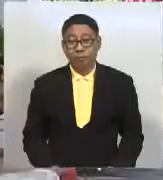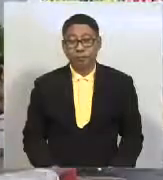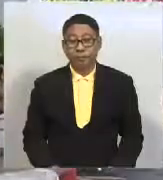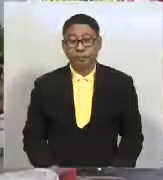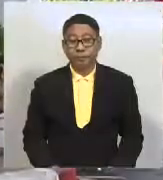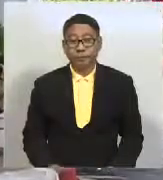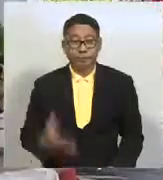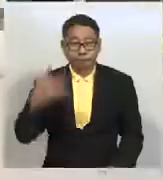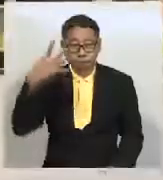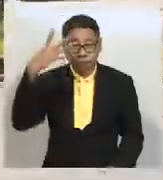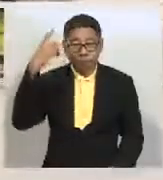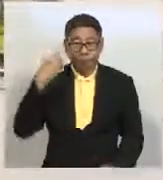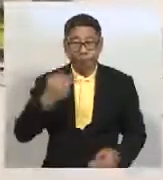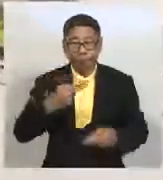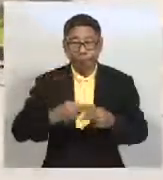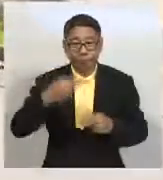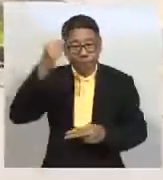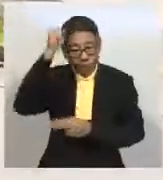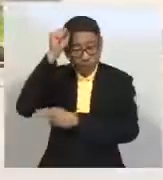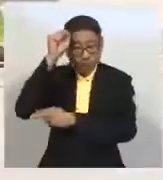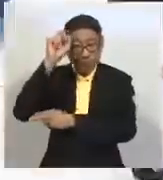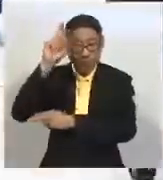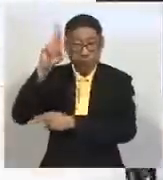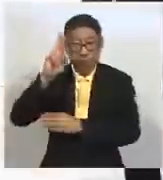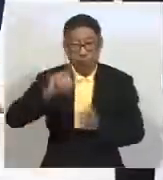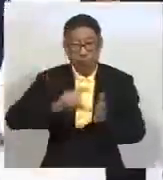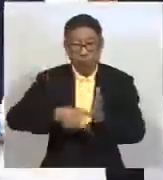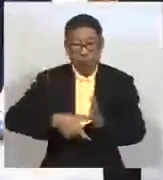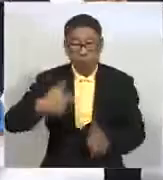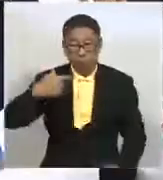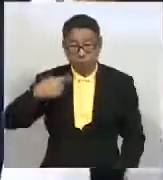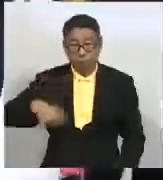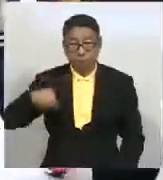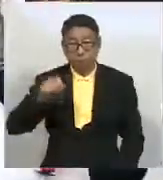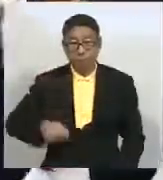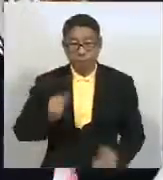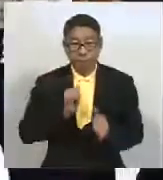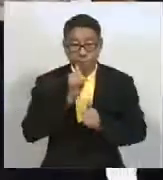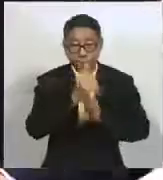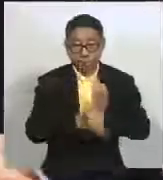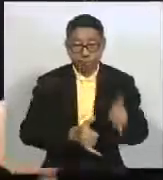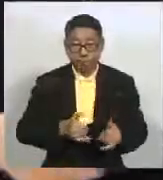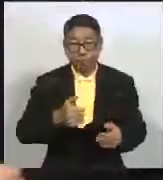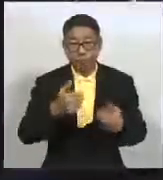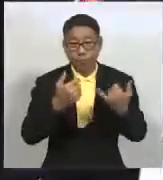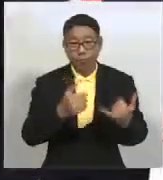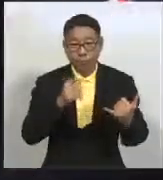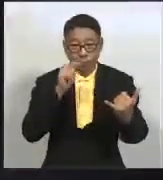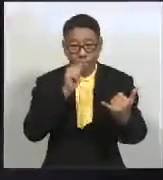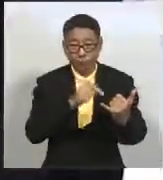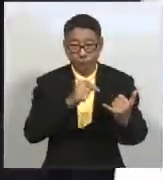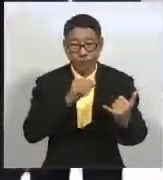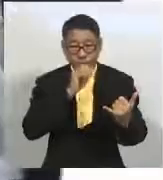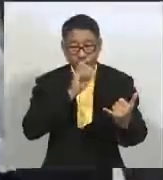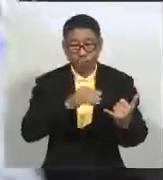ขณะที่เมื่อวานนี้นายสราวุธเบญจกุลเลขาธิการศาลยุติธรรมก็ไปเยี่ยมอาการของนายคณากรพร้อม